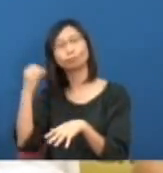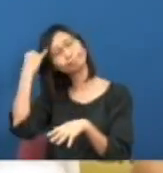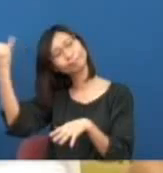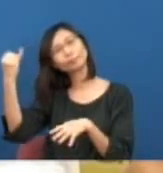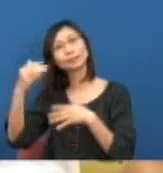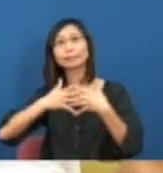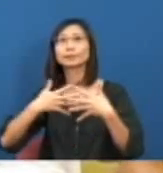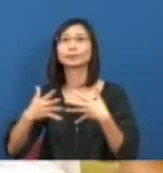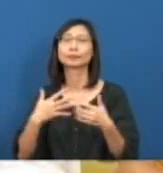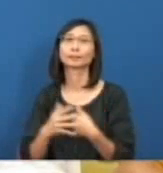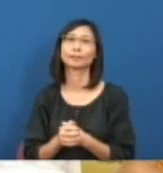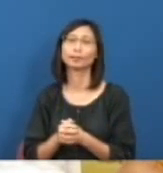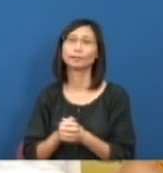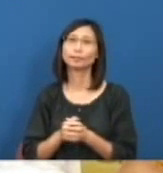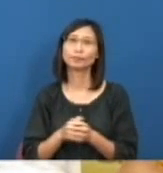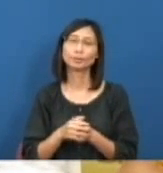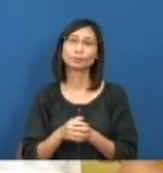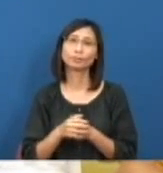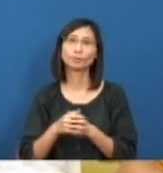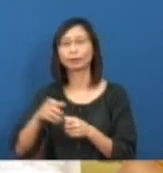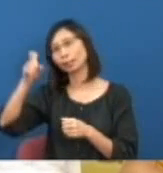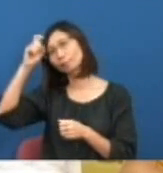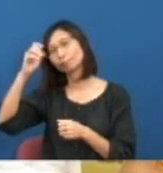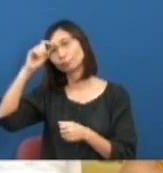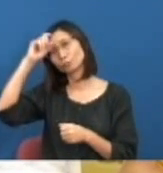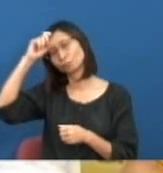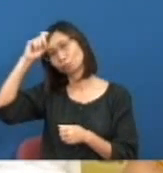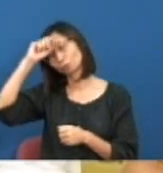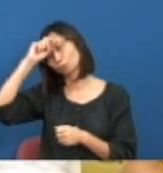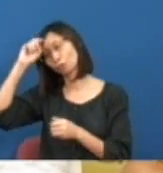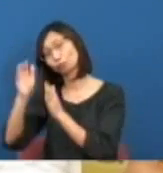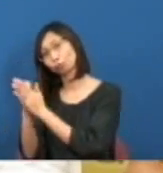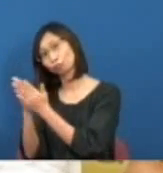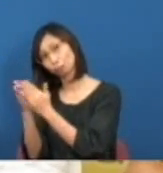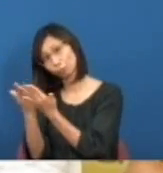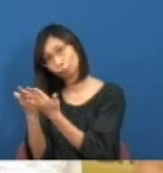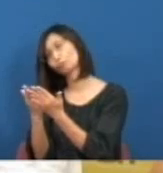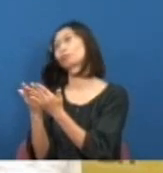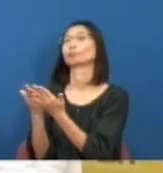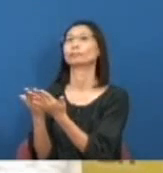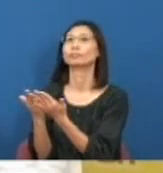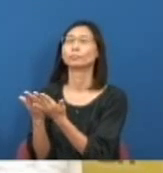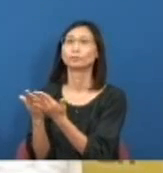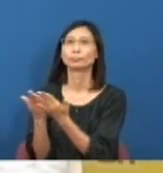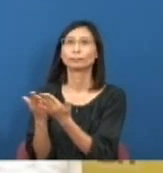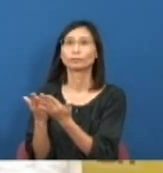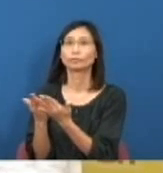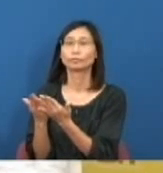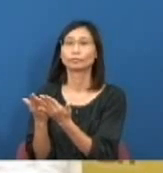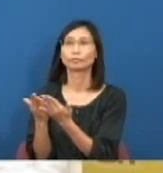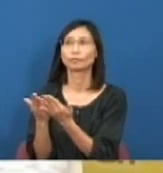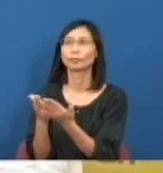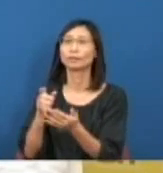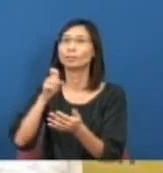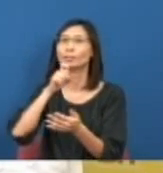樣。咁如果講體裁嚟講，一本回憶錄，尤其是係當呢個回憶錄係一個已經係